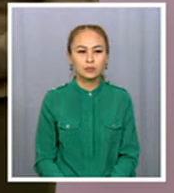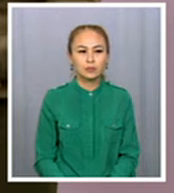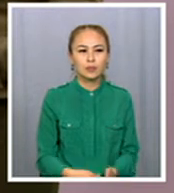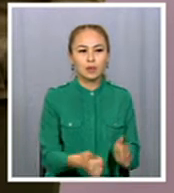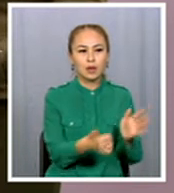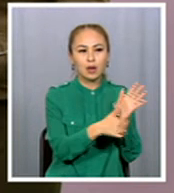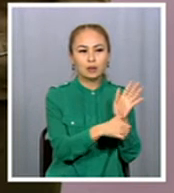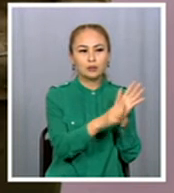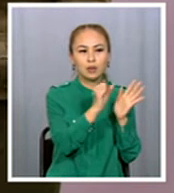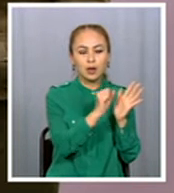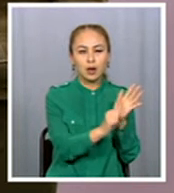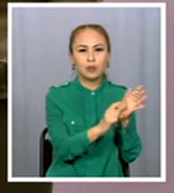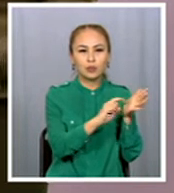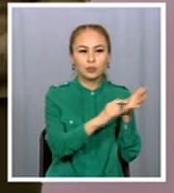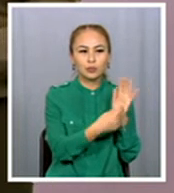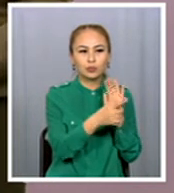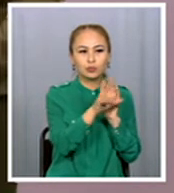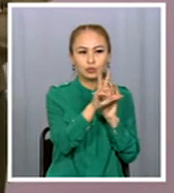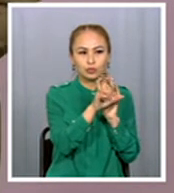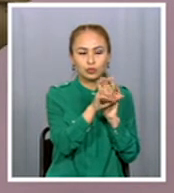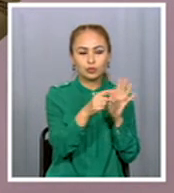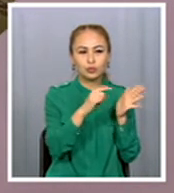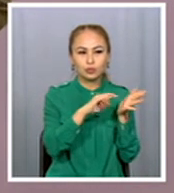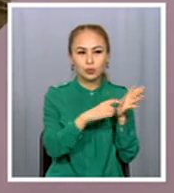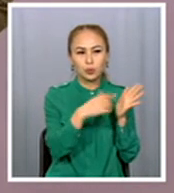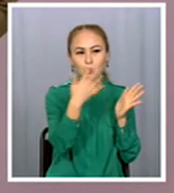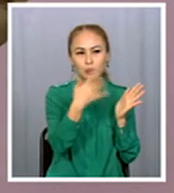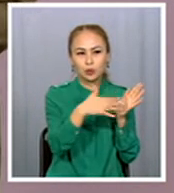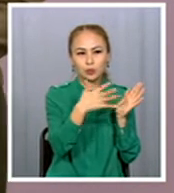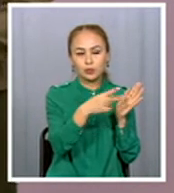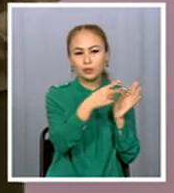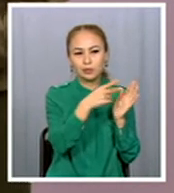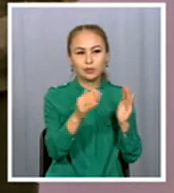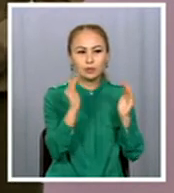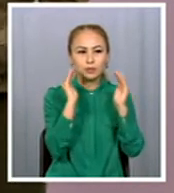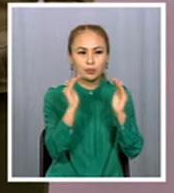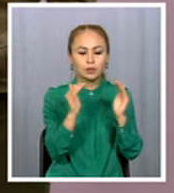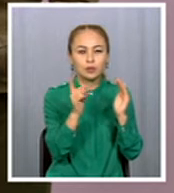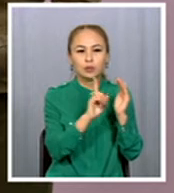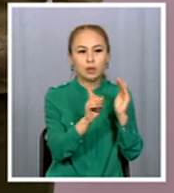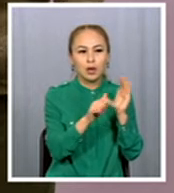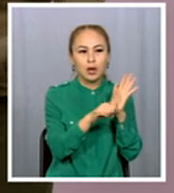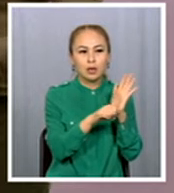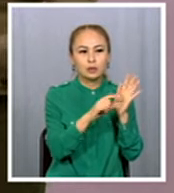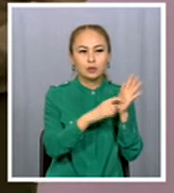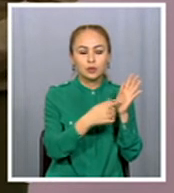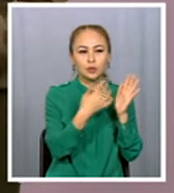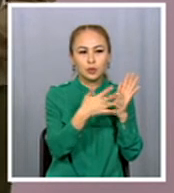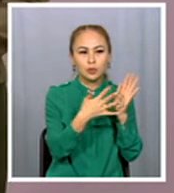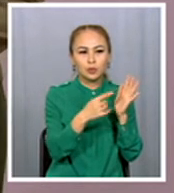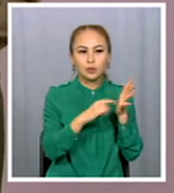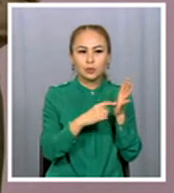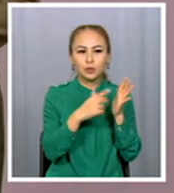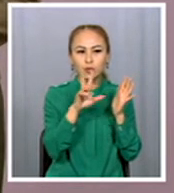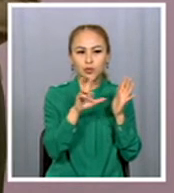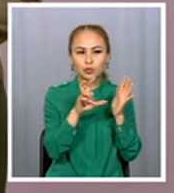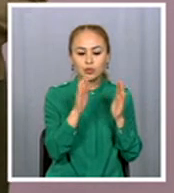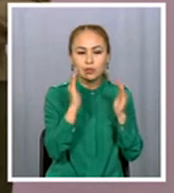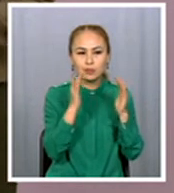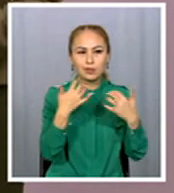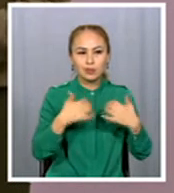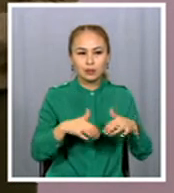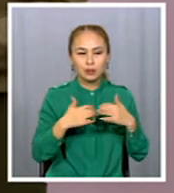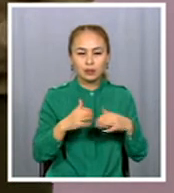6А мен 300-дің көбейтіндісін 50-ге көбейту үшін 6, 50, 300